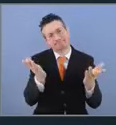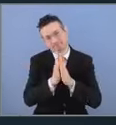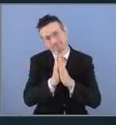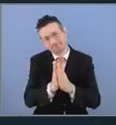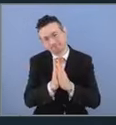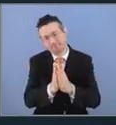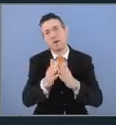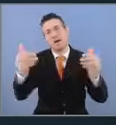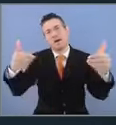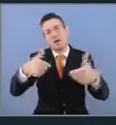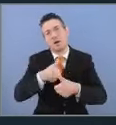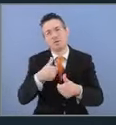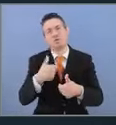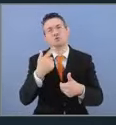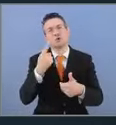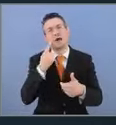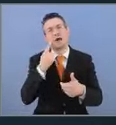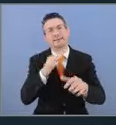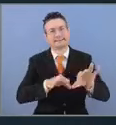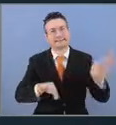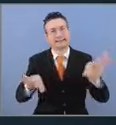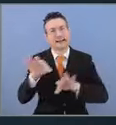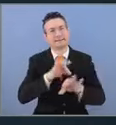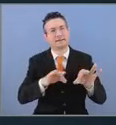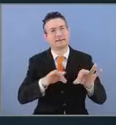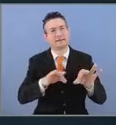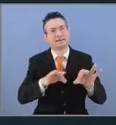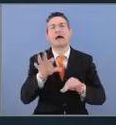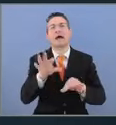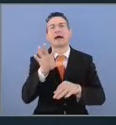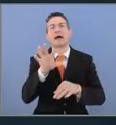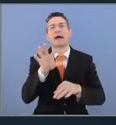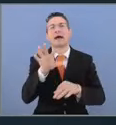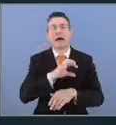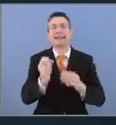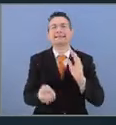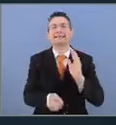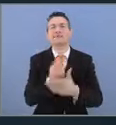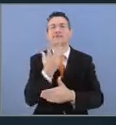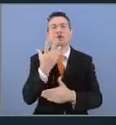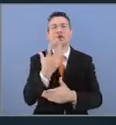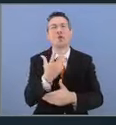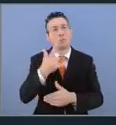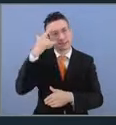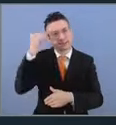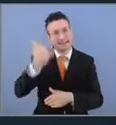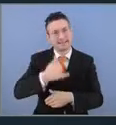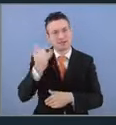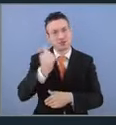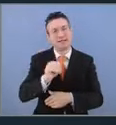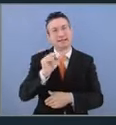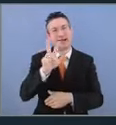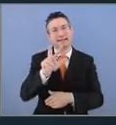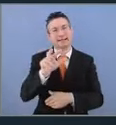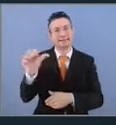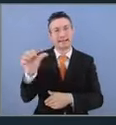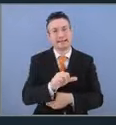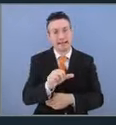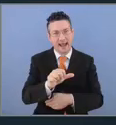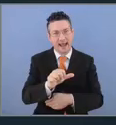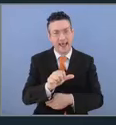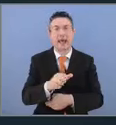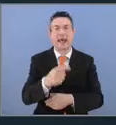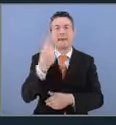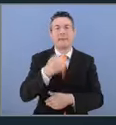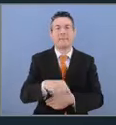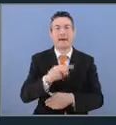alla strategia regionale per lo sviluppo intelligente RIS3 per il periodo 21-27. Ovviamente oggi lo